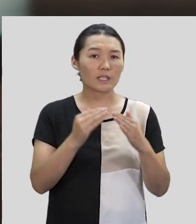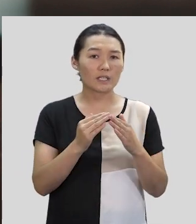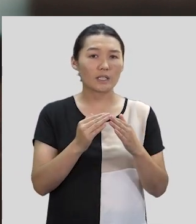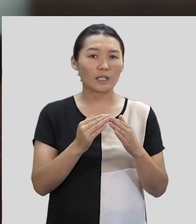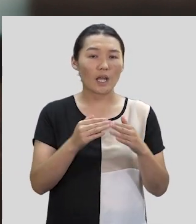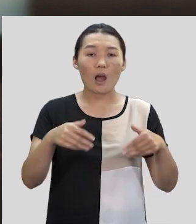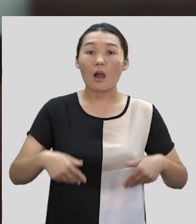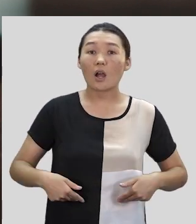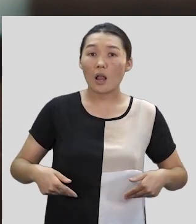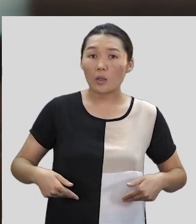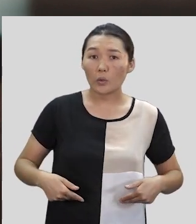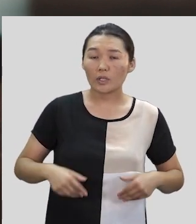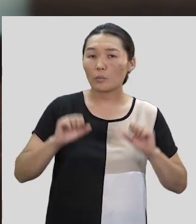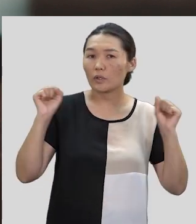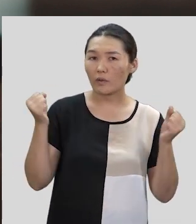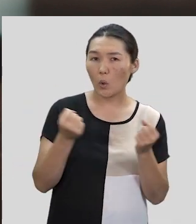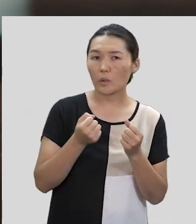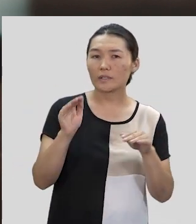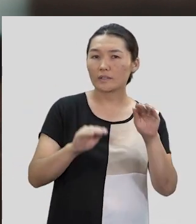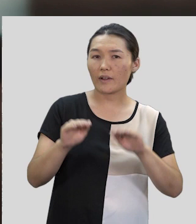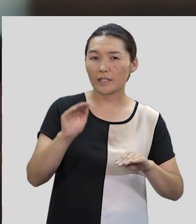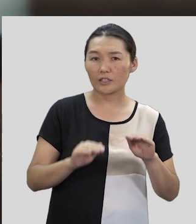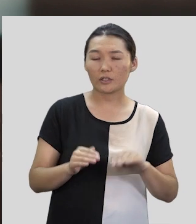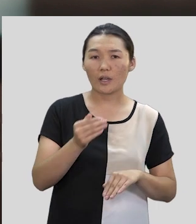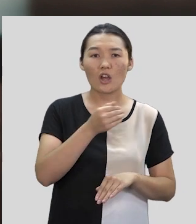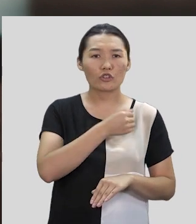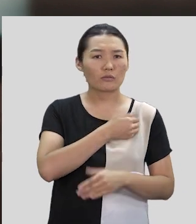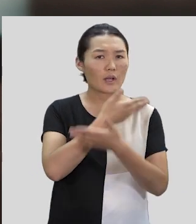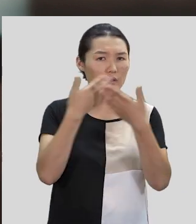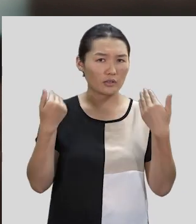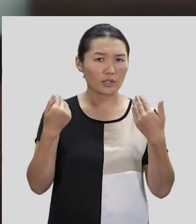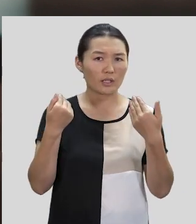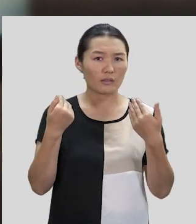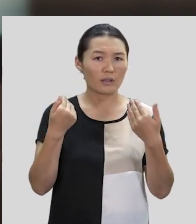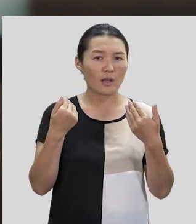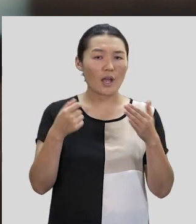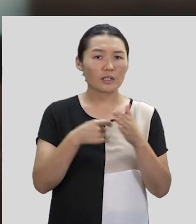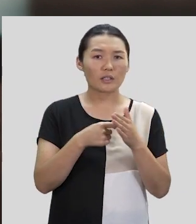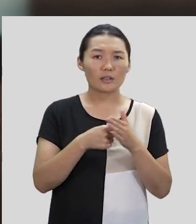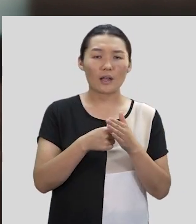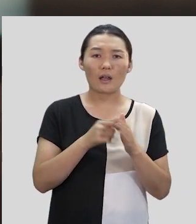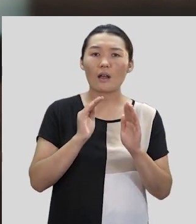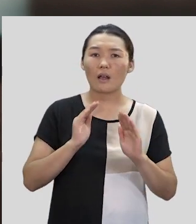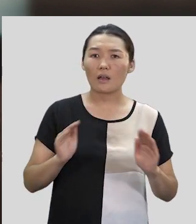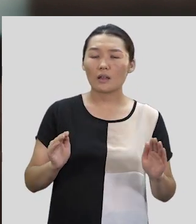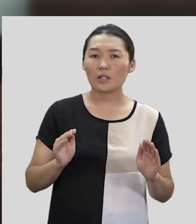голодному и в холоде творить желания нет и до лишь в перспективе